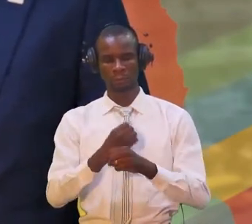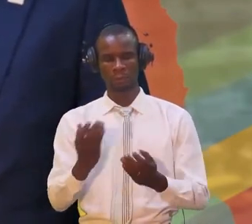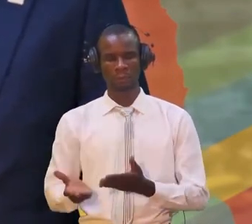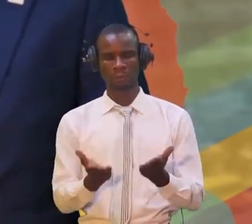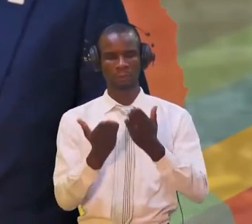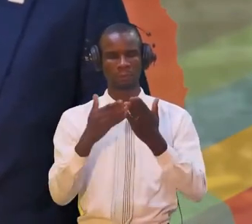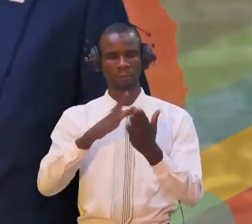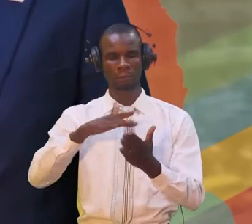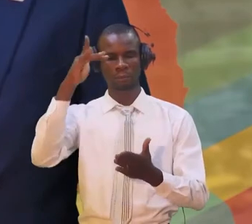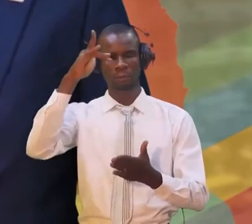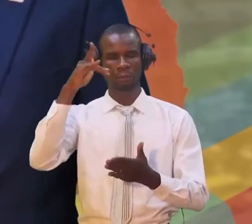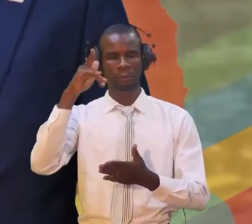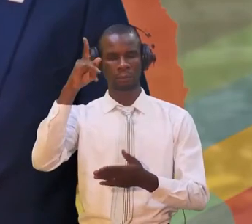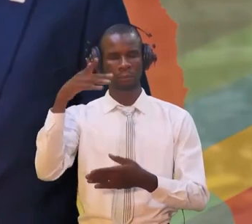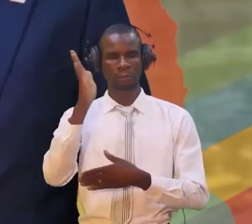Tunakushukuru jioni ya leo